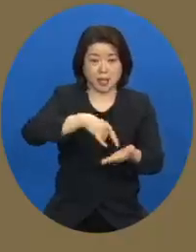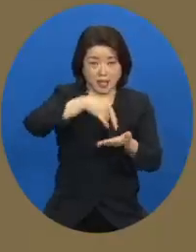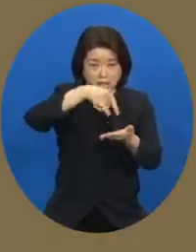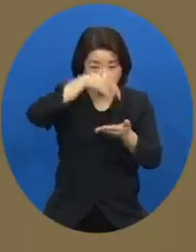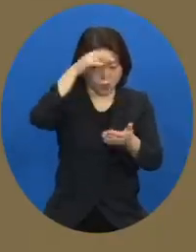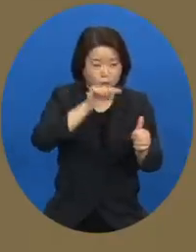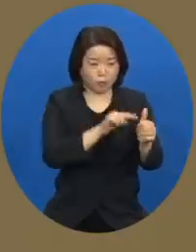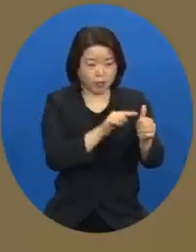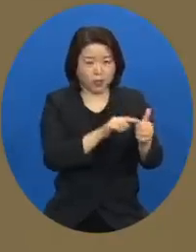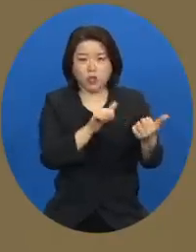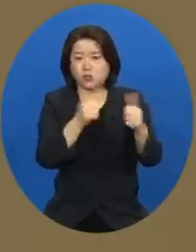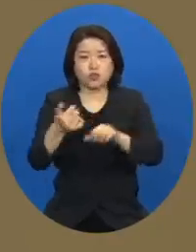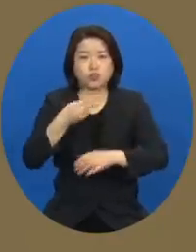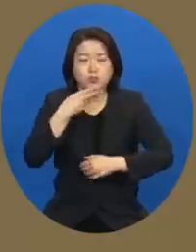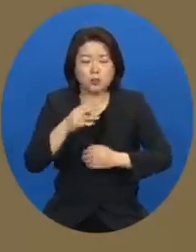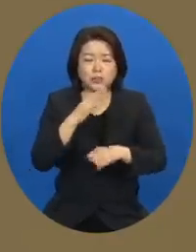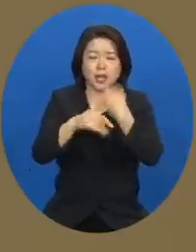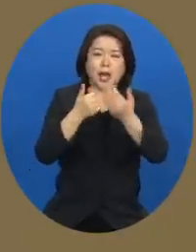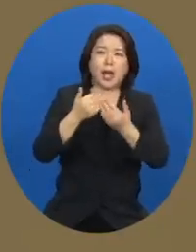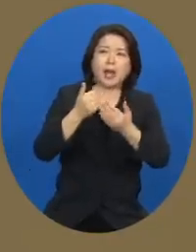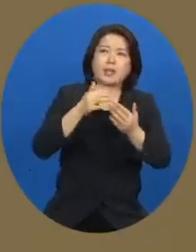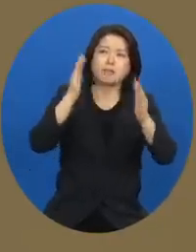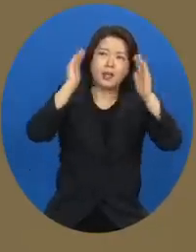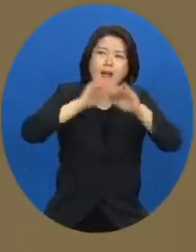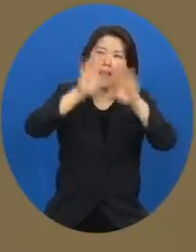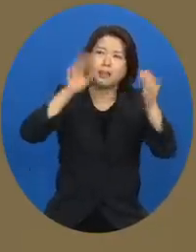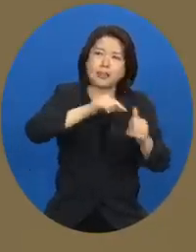죽음을 거치지 않고 그냥 하늘나라로 데려가신 거죠.